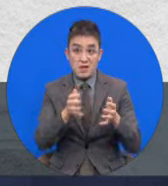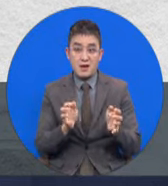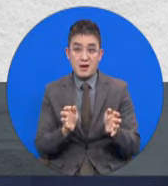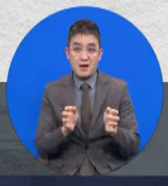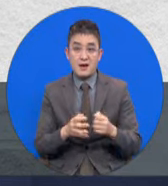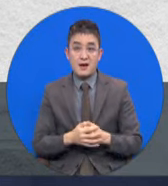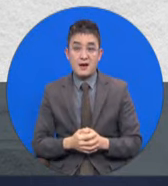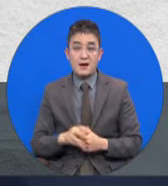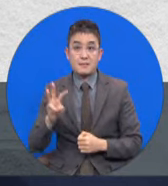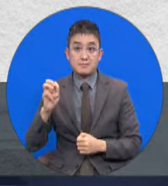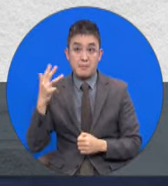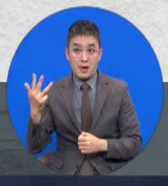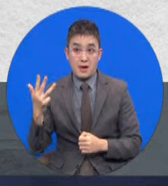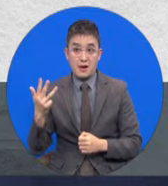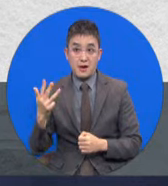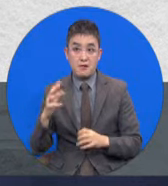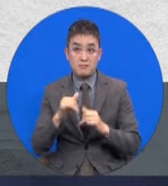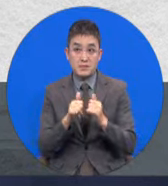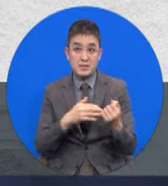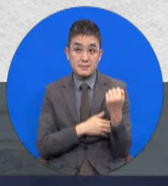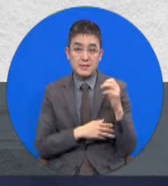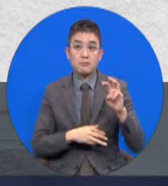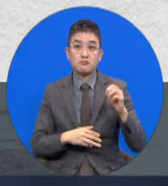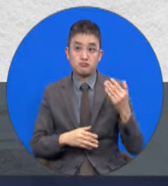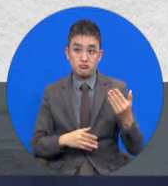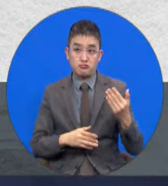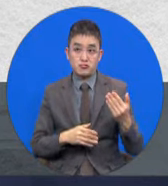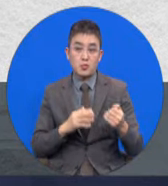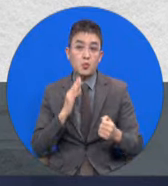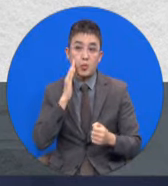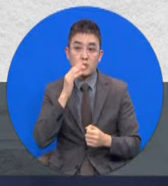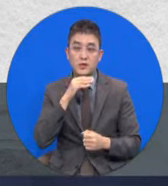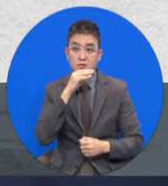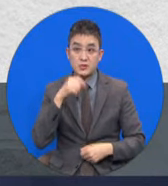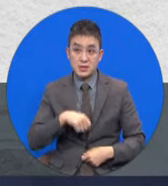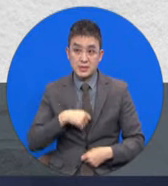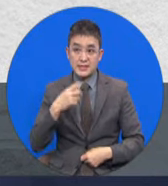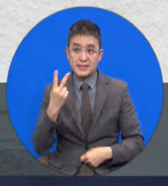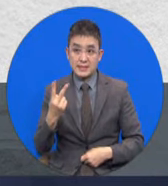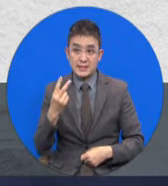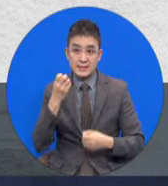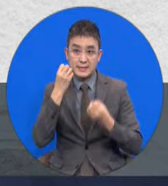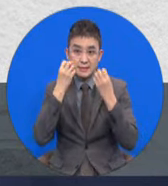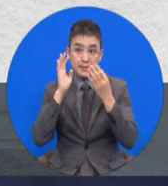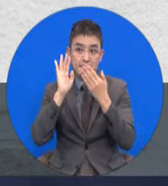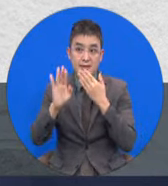국민의힘이 39. 녹색정의당이 2, 새로운미래당 1, 개혁신당 3의